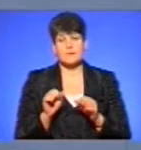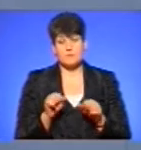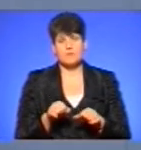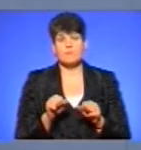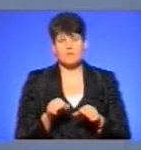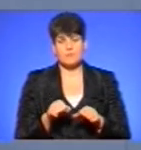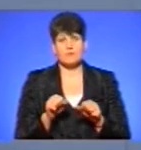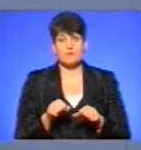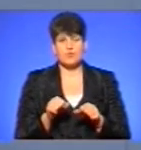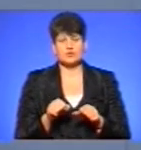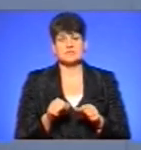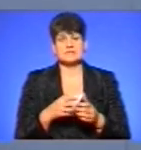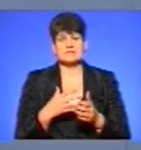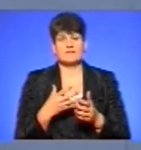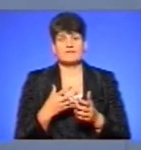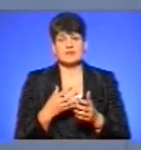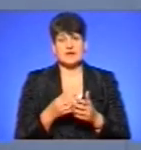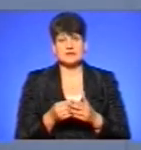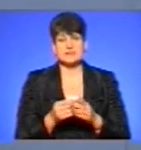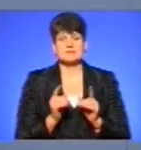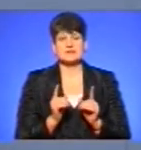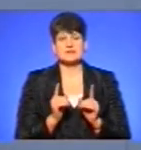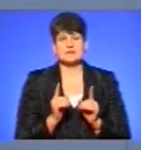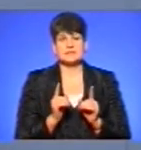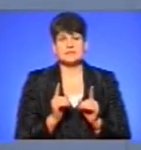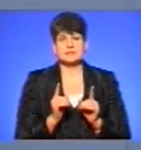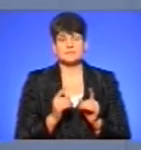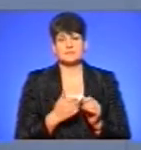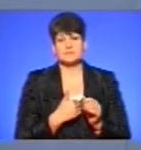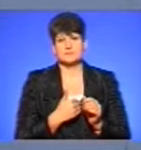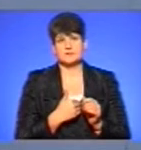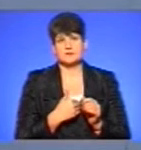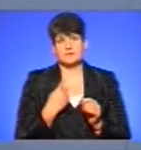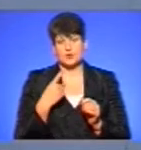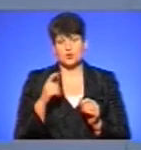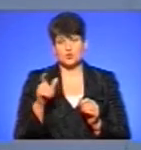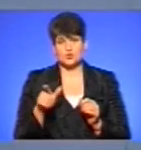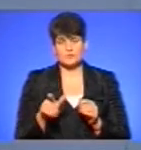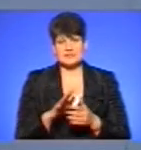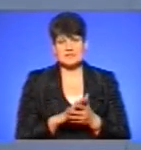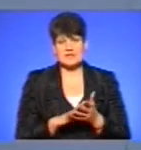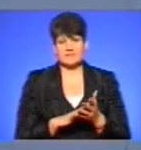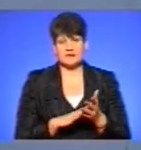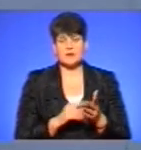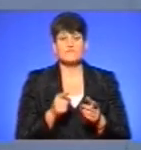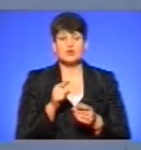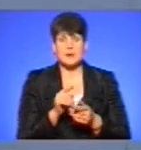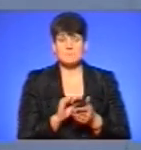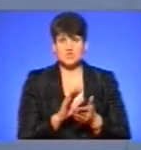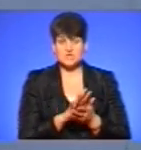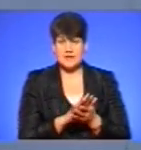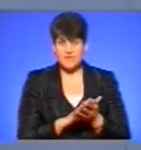коли за власним тільки бажанням особи, заявника, вона пише